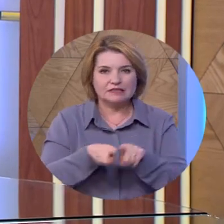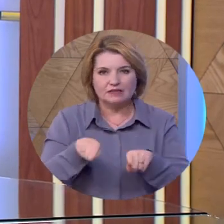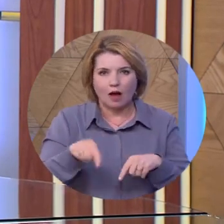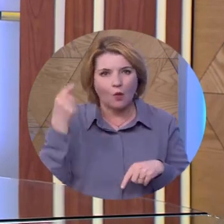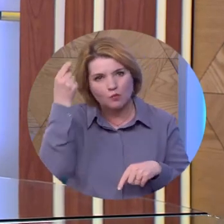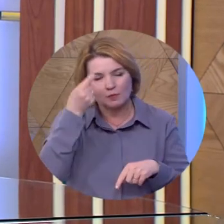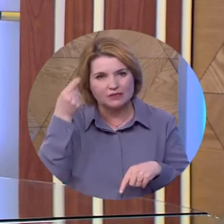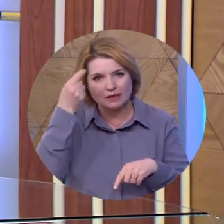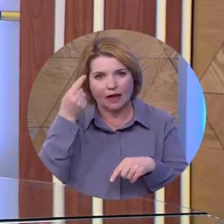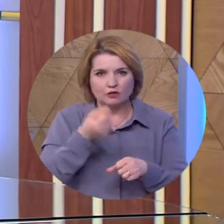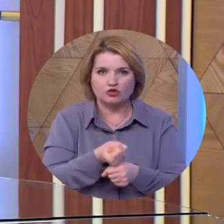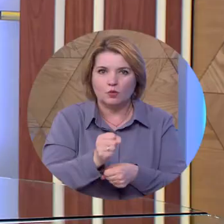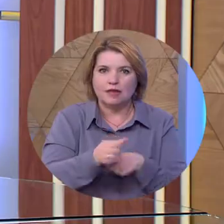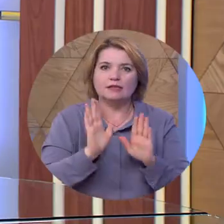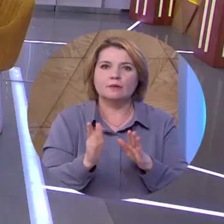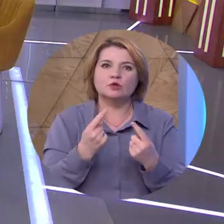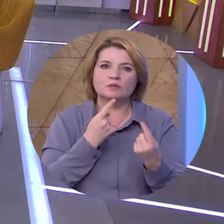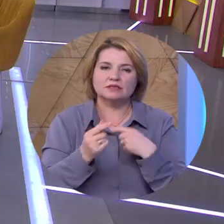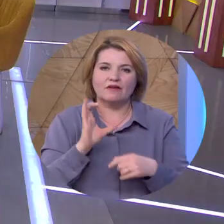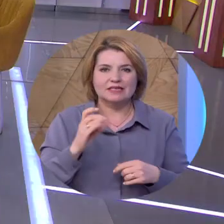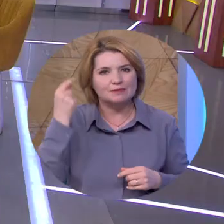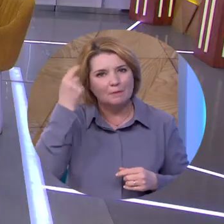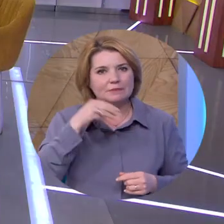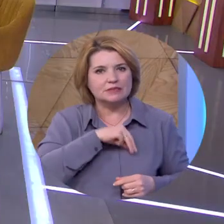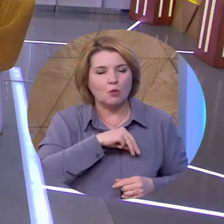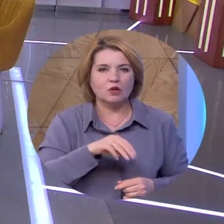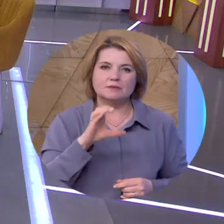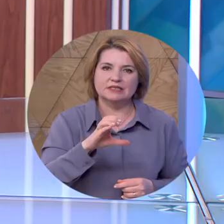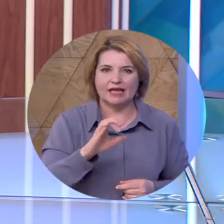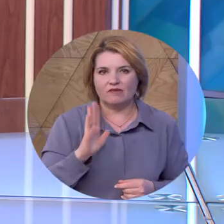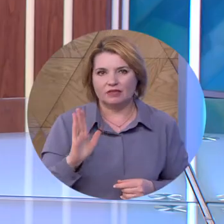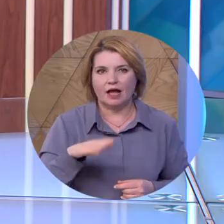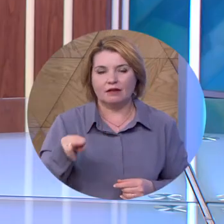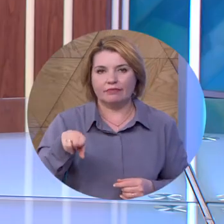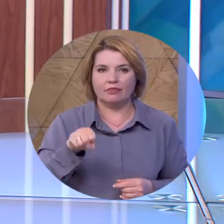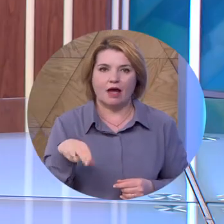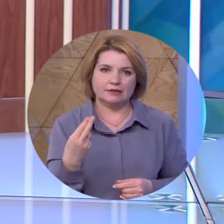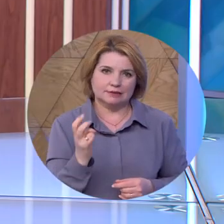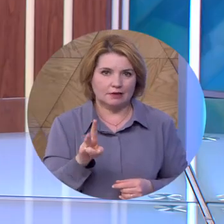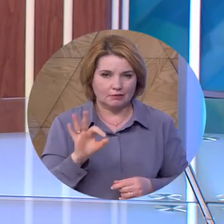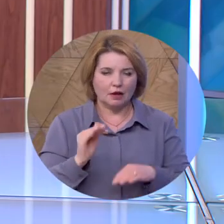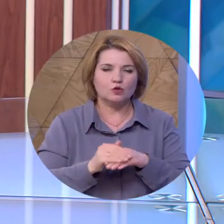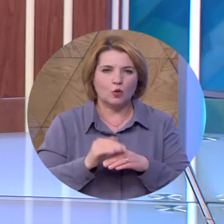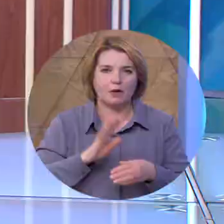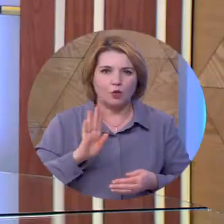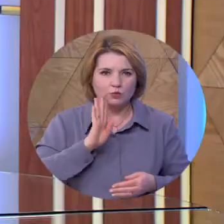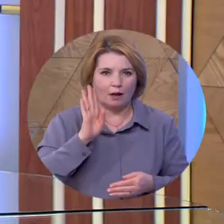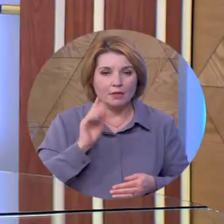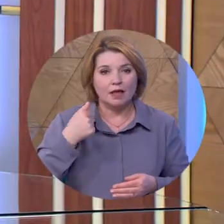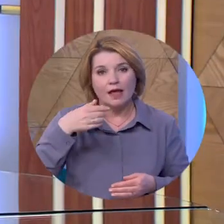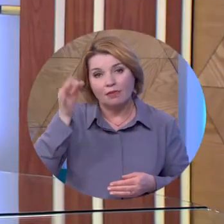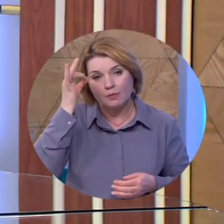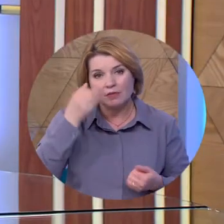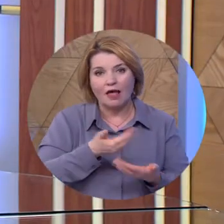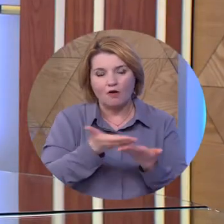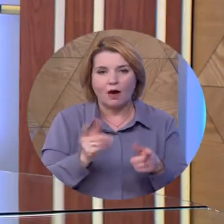насилию. Мы будем говорить с психологом Сергеем Витальевичем Доценко. Сергей Витальевич, доброе утро. Доброе утро, Марьяна. Доброе утро, телезрители. Напомню, телефон